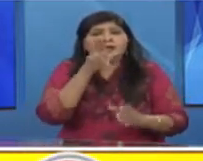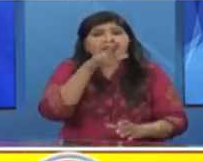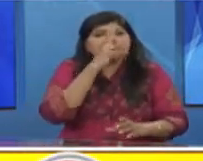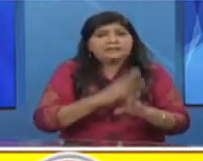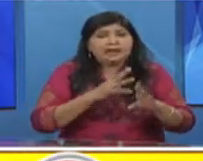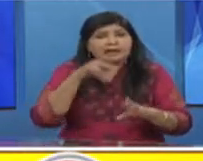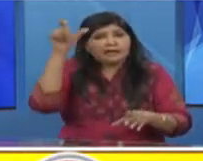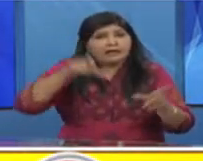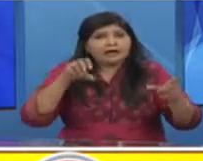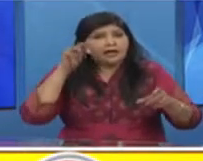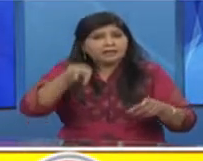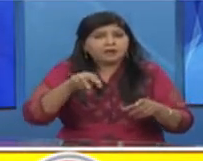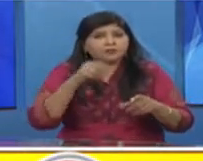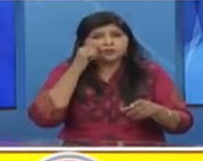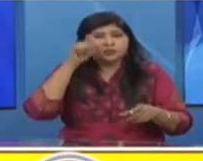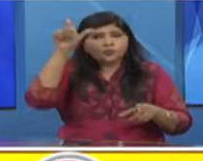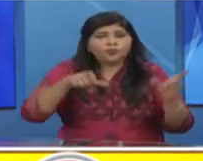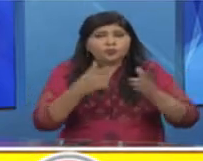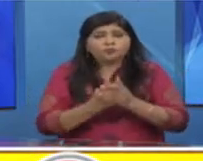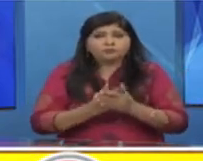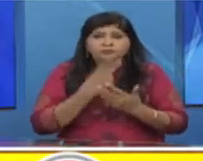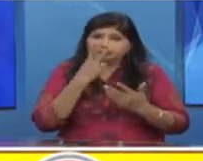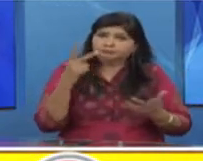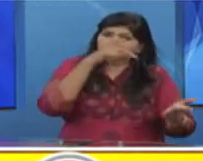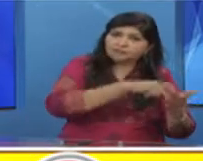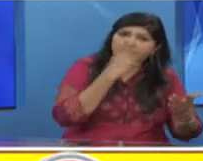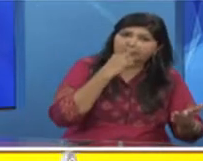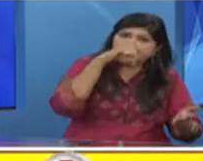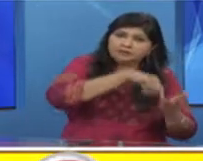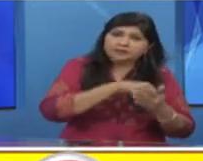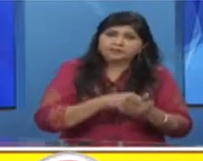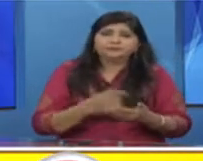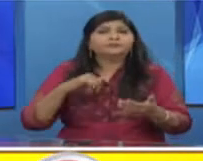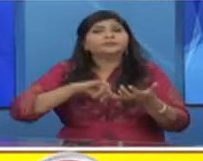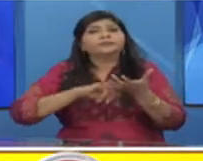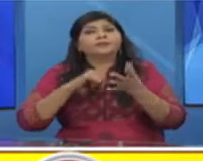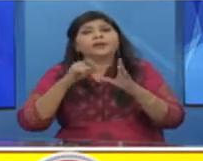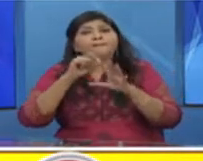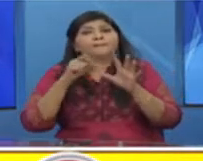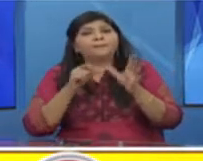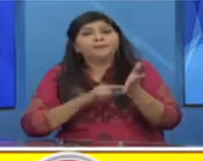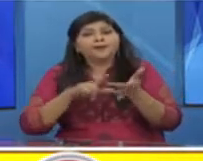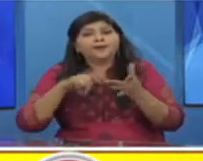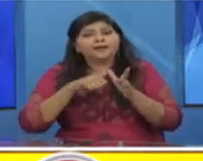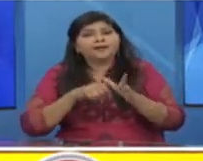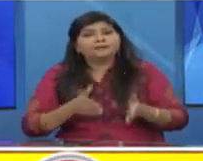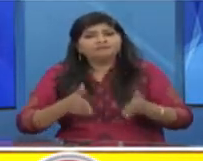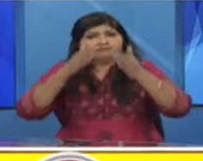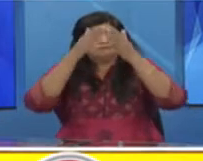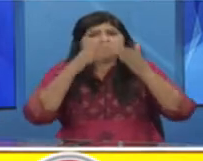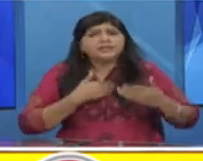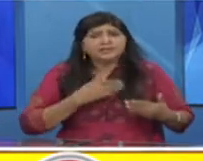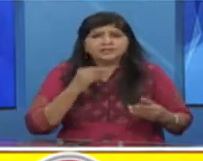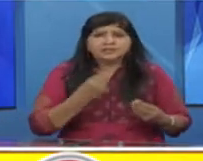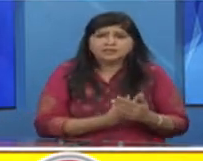8,500 लोगों ने स्टैच्यू ऑफ यूनिटी की भव्यता का दर्शन किया। सरदार वल्लभ भाई पटेल के प्रति उनके हृदय में जो आस्था